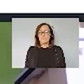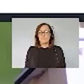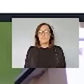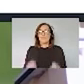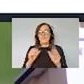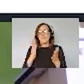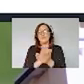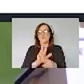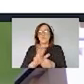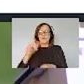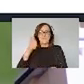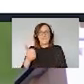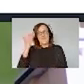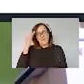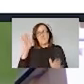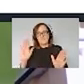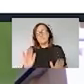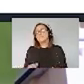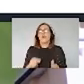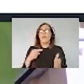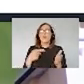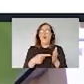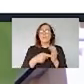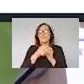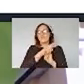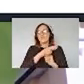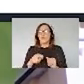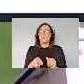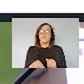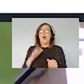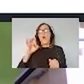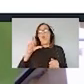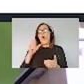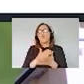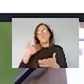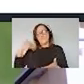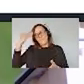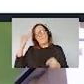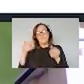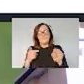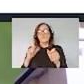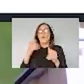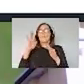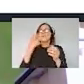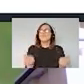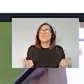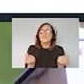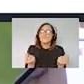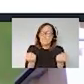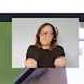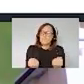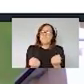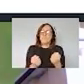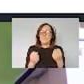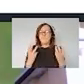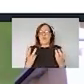Tak, wiem, 13.1 i tylko to ostatnia rzecz, naprawdę, Olu, ja już wiem, co będzie skuteczne, bo też Państwo zadawaliście takie